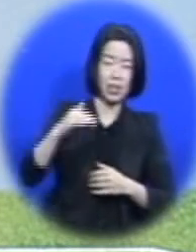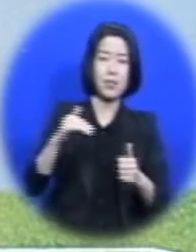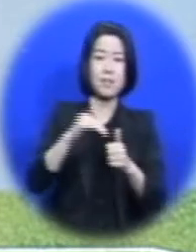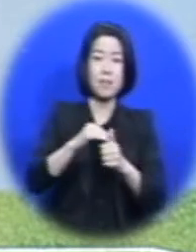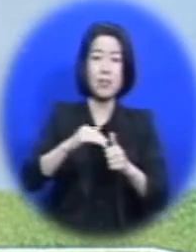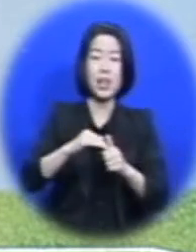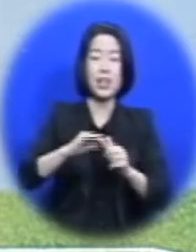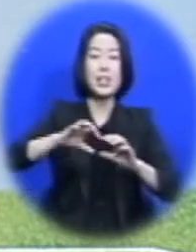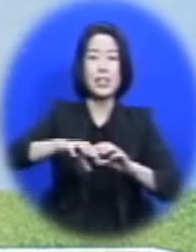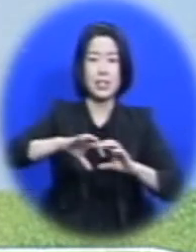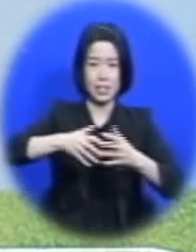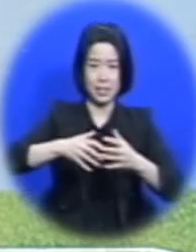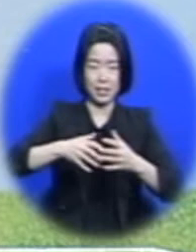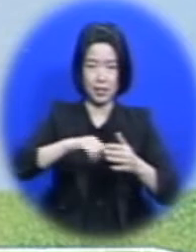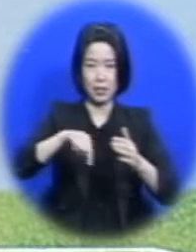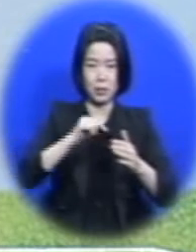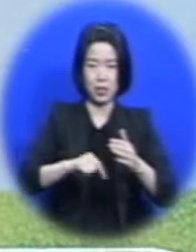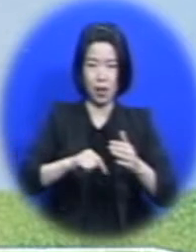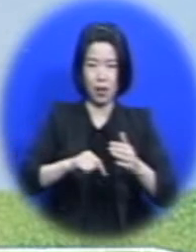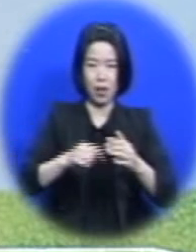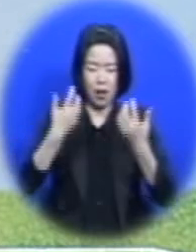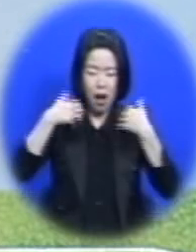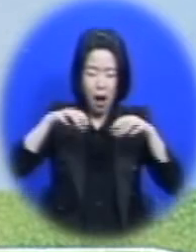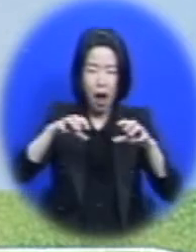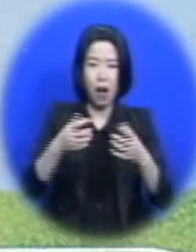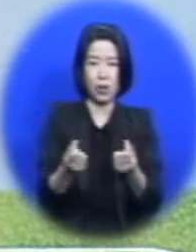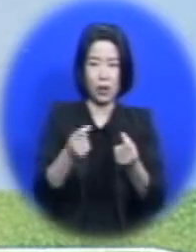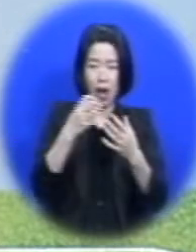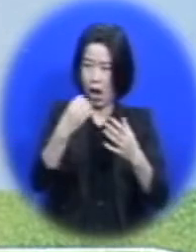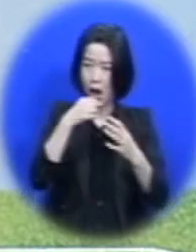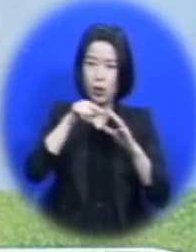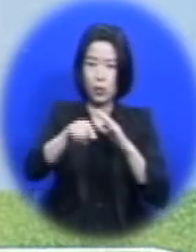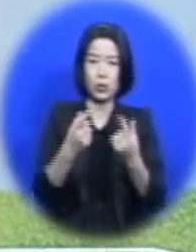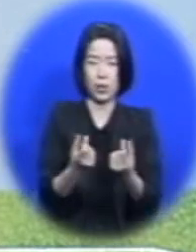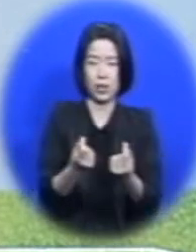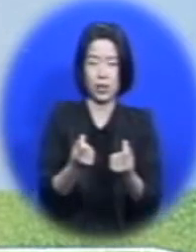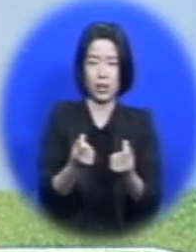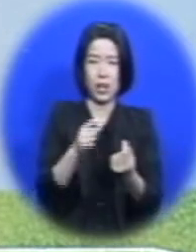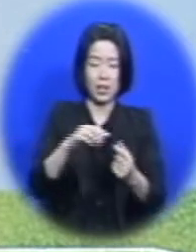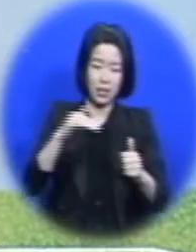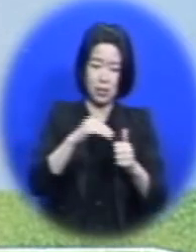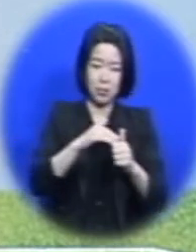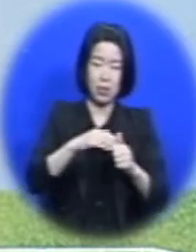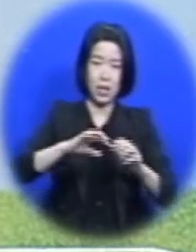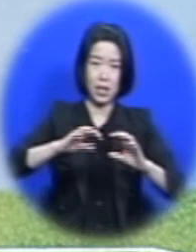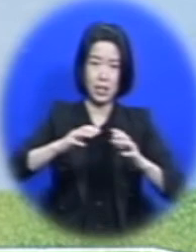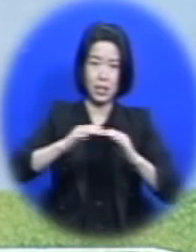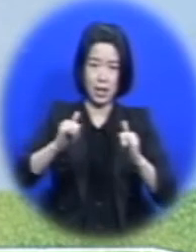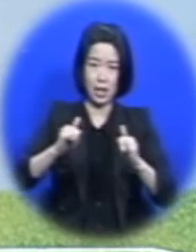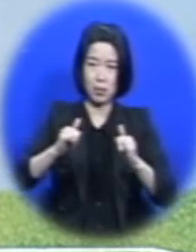아 지금 사자 입으로 그냥 달려 들어간 거나 마찬가지예요 그 블레셋 사람들이 다윗을 알아보는 사람들이